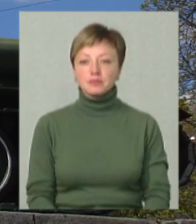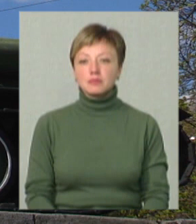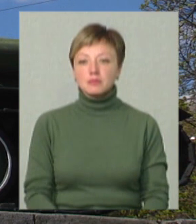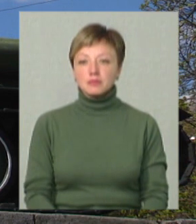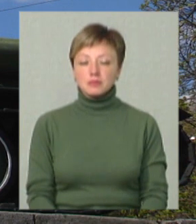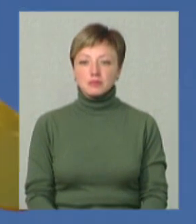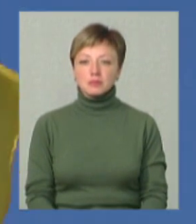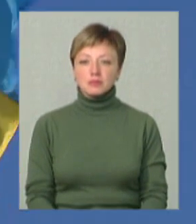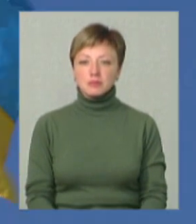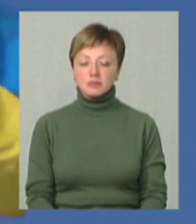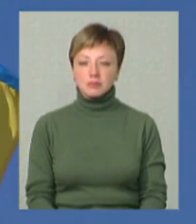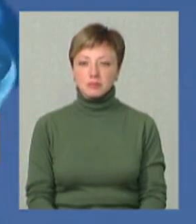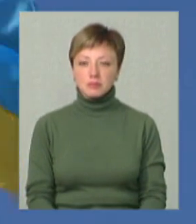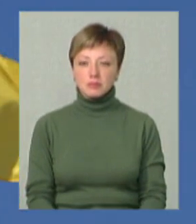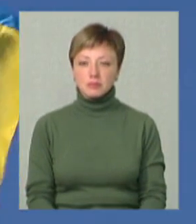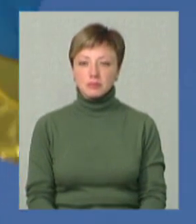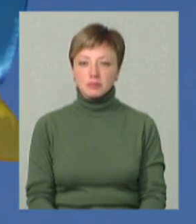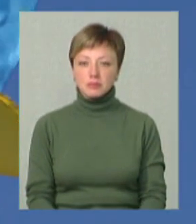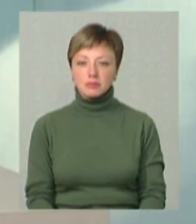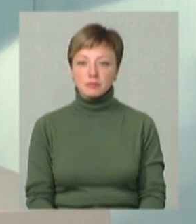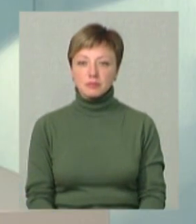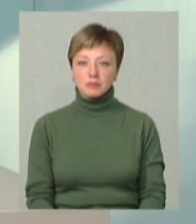Денисенко, Дем'ян Цегольник. Новини на Суспільному. Хмельницький.